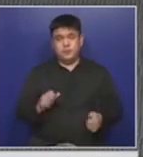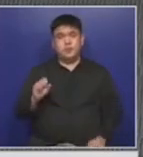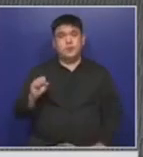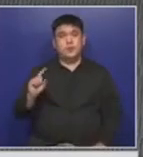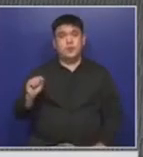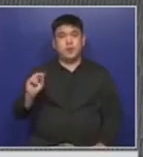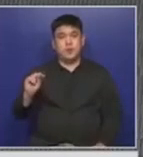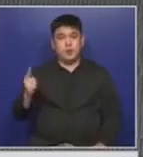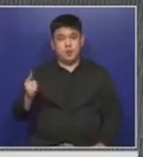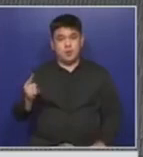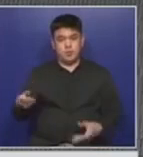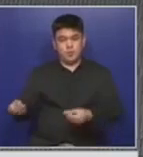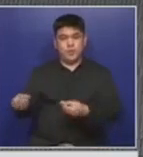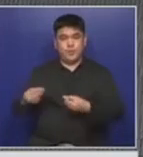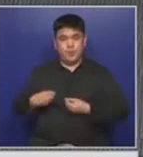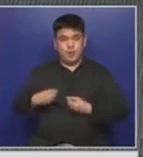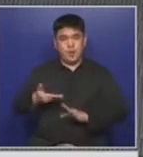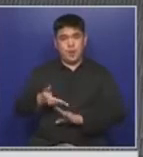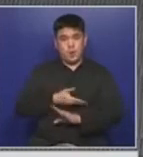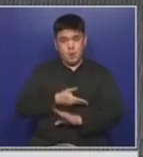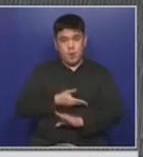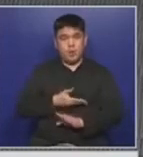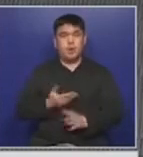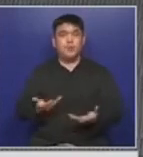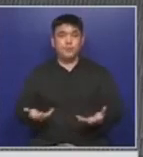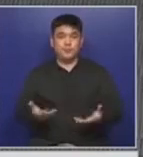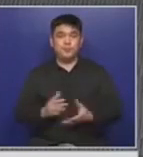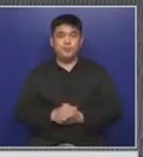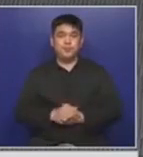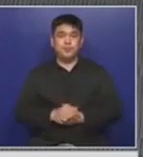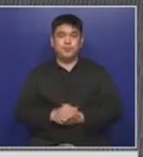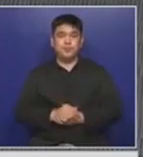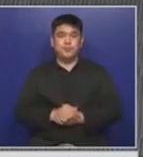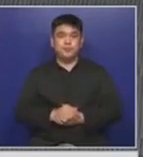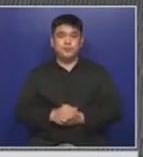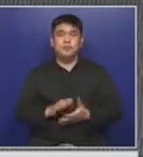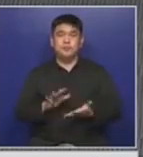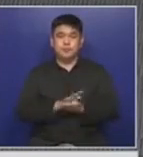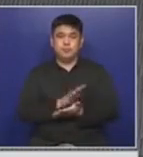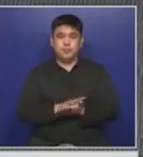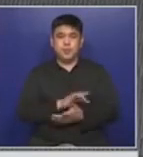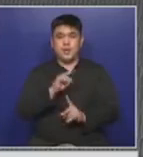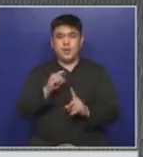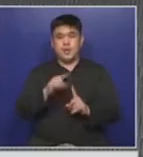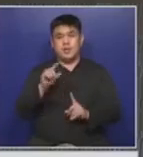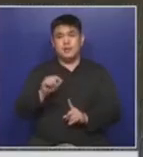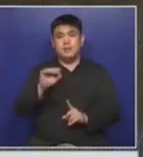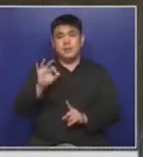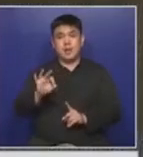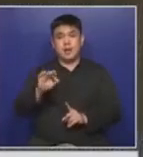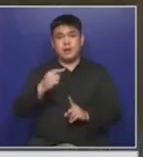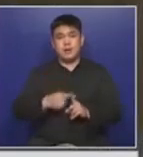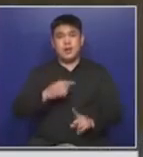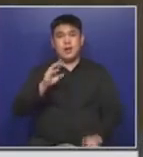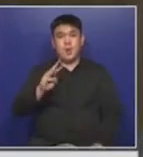เกิดก่อนการที่เราอภิปรายนะครับก็คือเอกสารเนี่ยลงวันที่29มิถุนายน